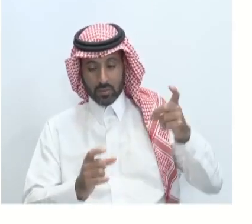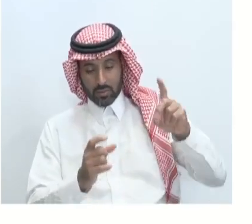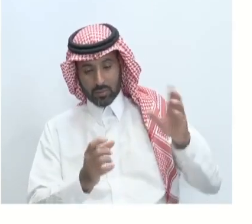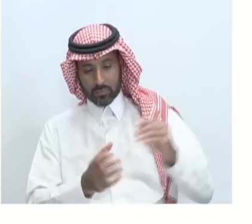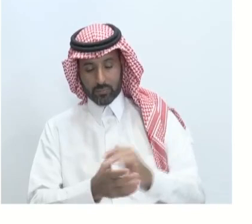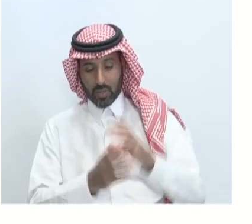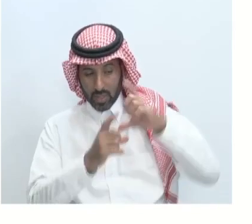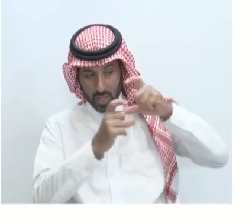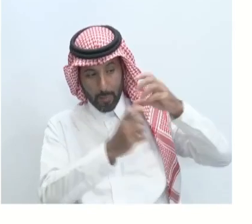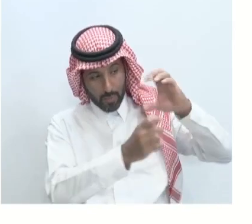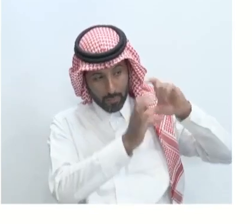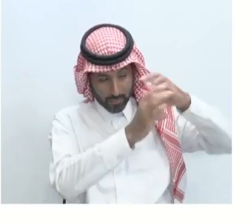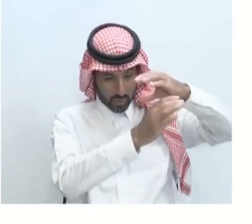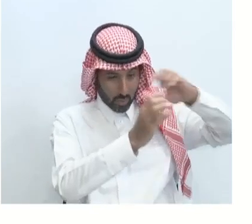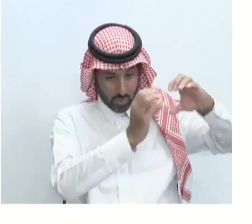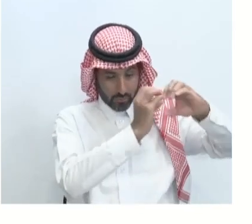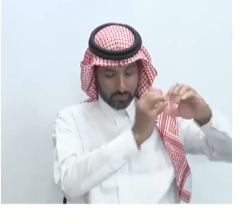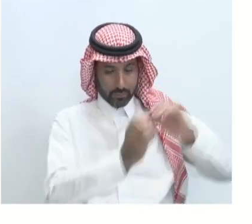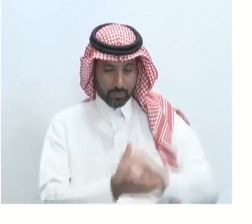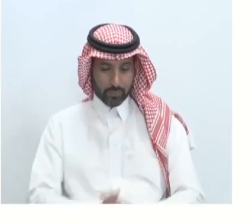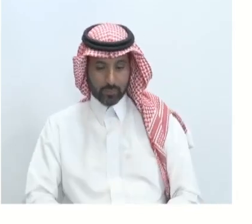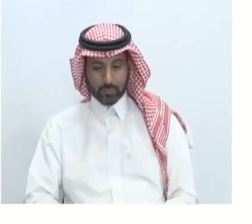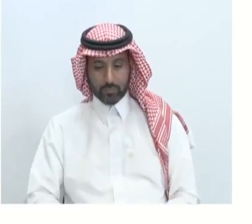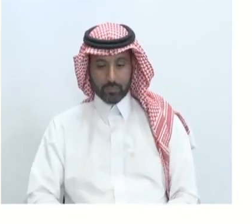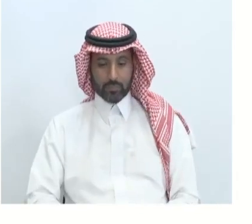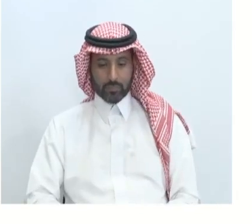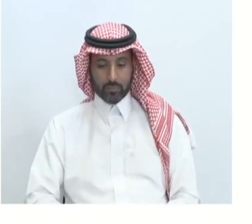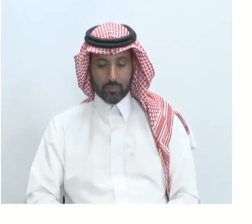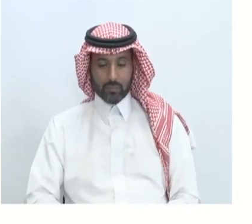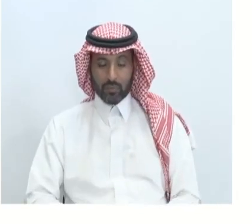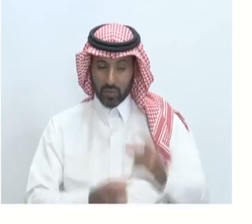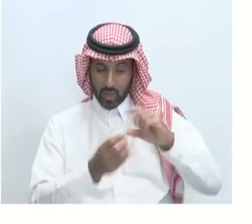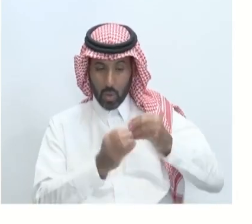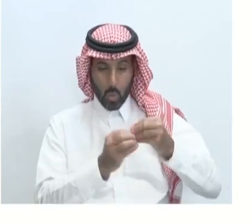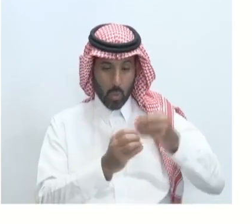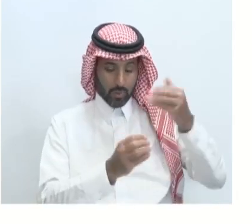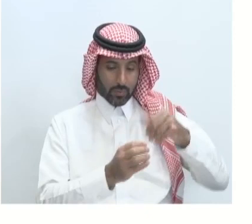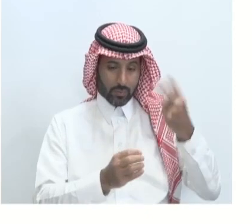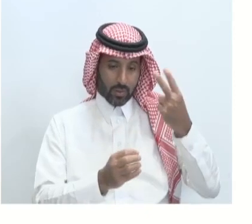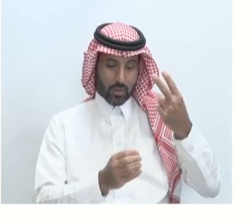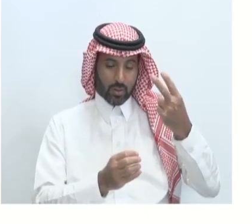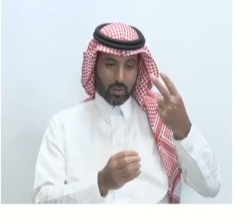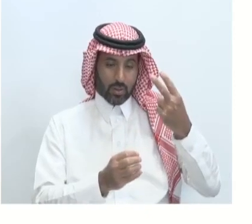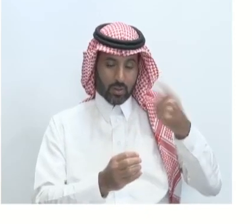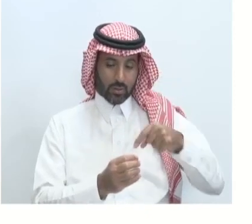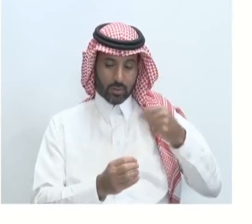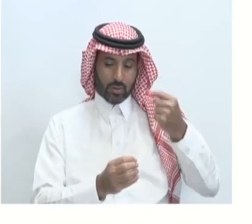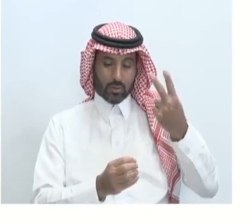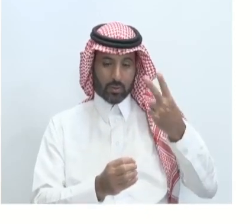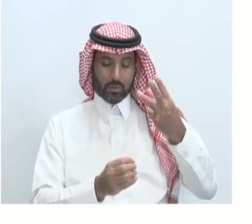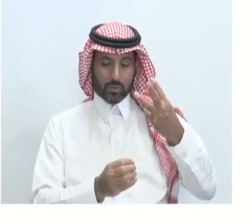كاميرا مثبته باسطوانه فلاتر وهنا كذلك الفلاتر الطيفيه في الشكل 12/3 واجهزه قياس